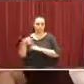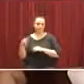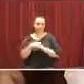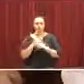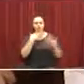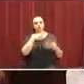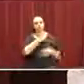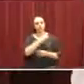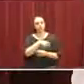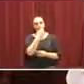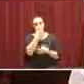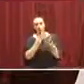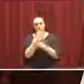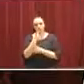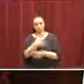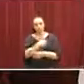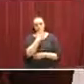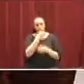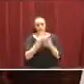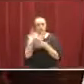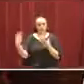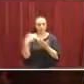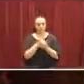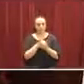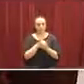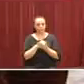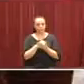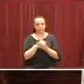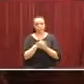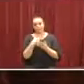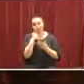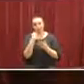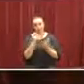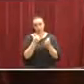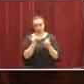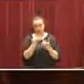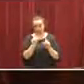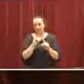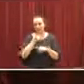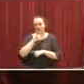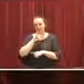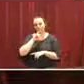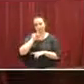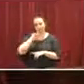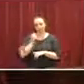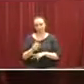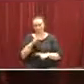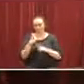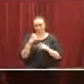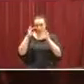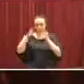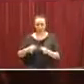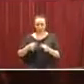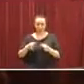Gràcies, president. Bon dia, presidenta. Bon dia a tothom. Ja no són sospites, ja tenim l'incontestable sentència